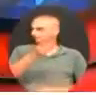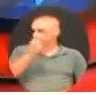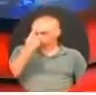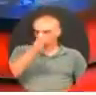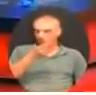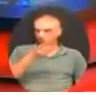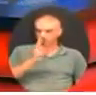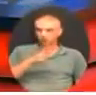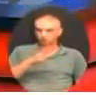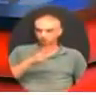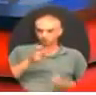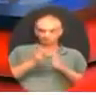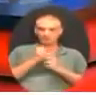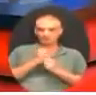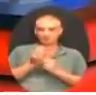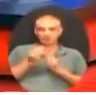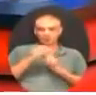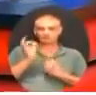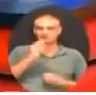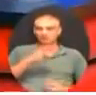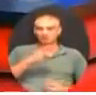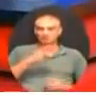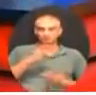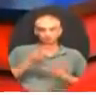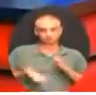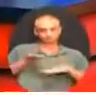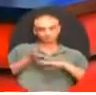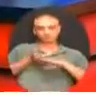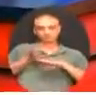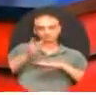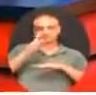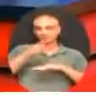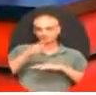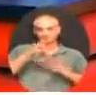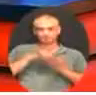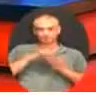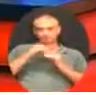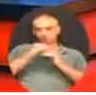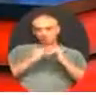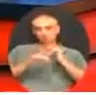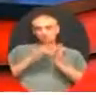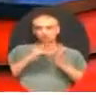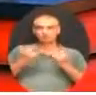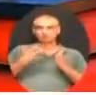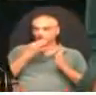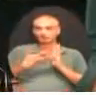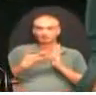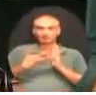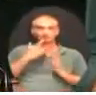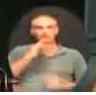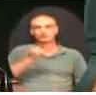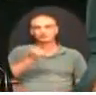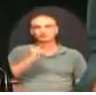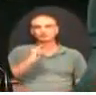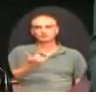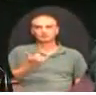חושבת שיש למפלגת העבודה עוד סיכוי להתרומם מהמקום הנמוך שהיא נמצאת כרגע בסקרים? כן,